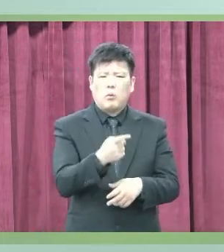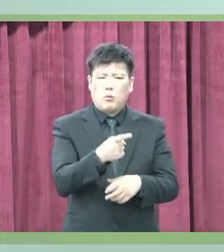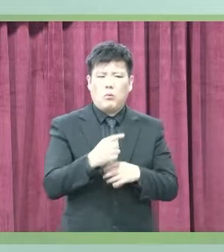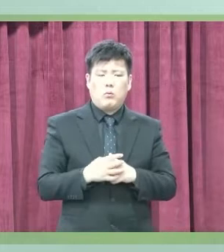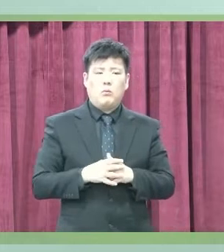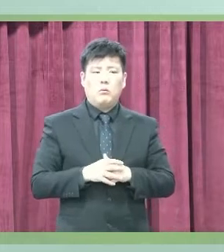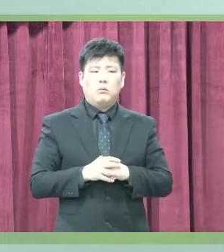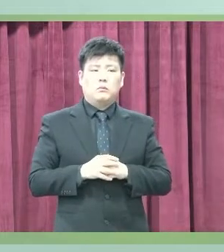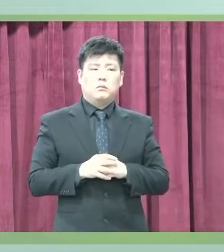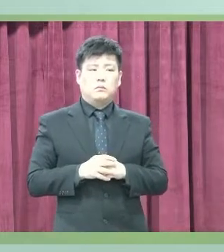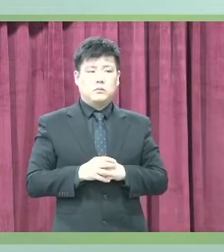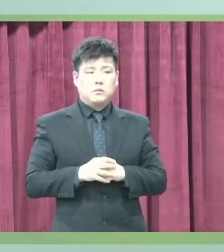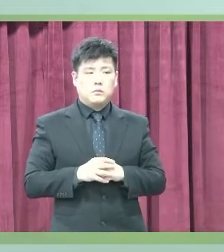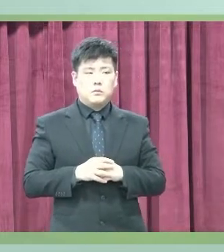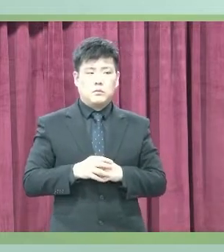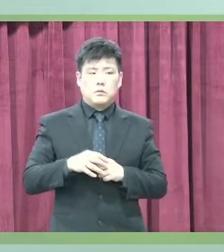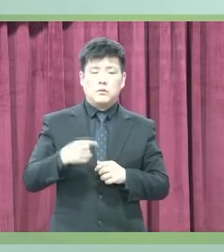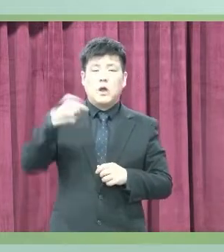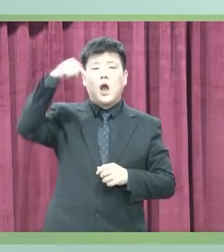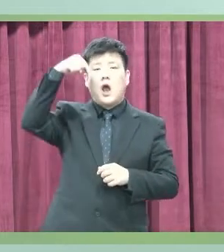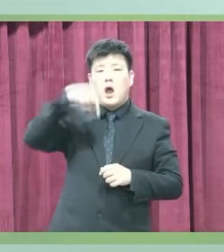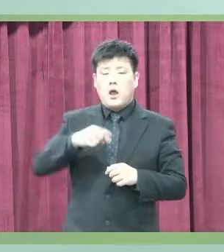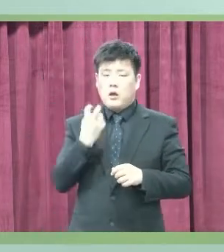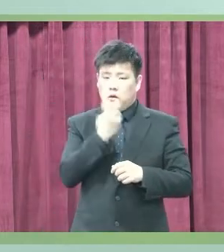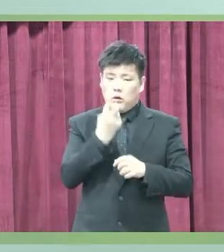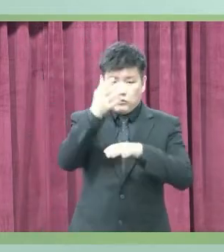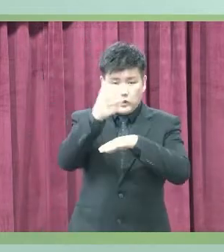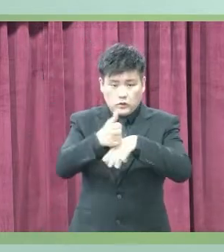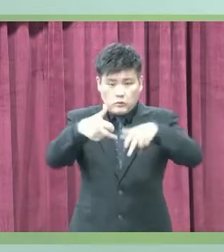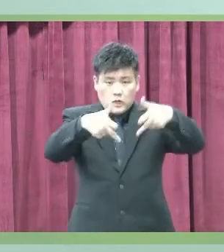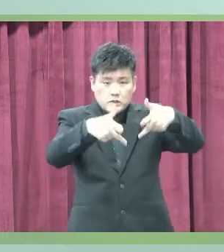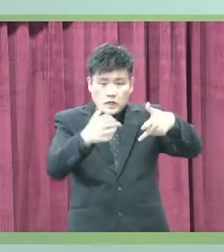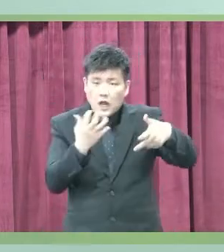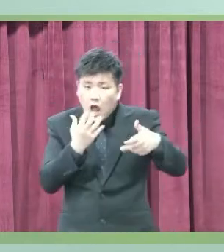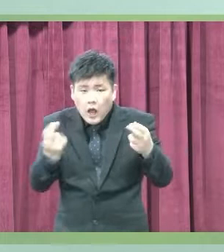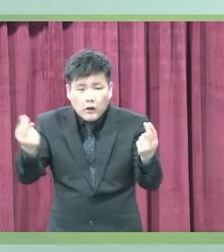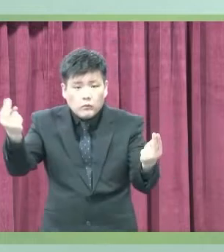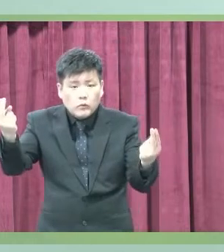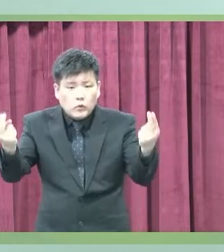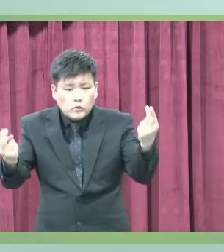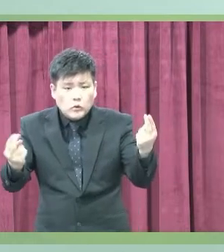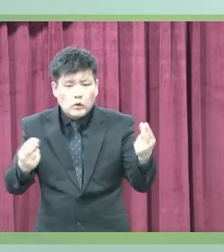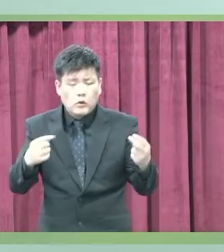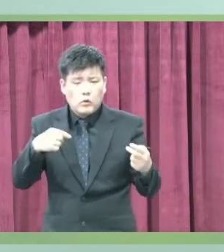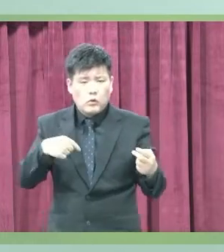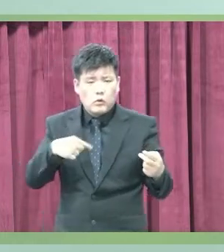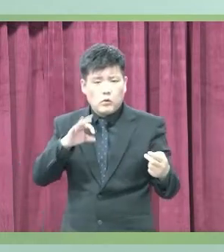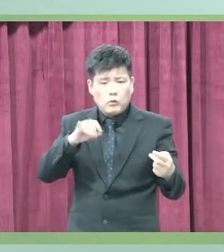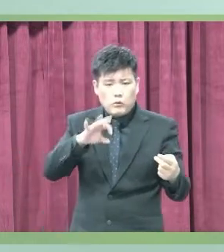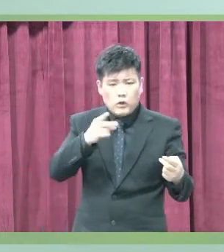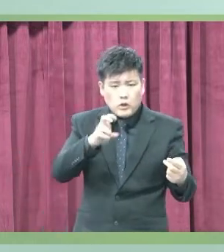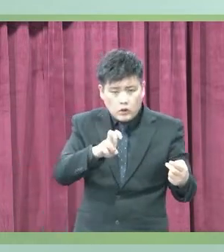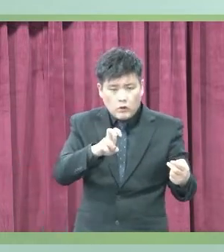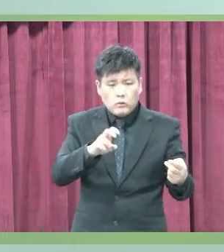있고, 그 위 내시경 검사 결과 장애인이 비장애인보다 위염과 그리고 양성